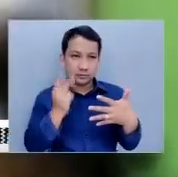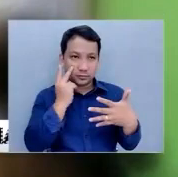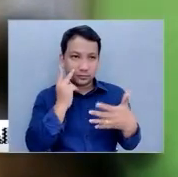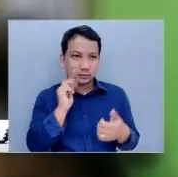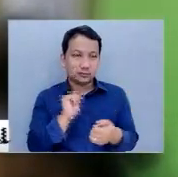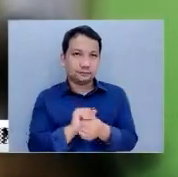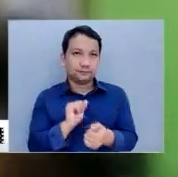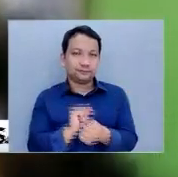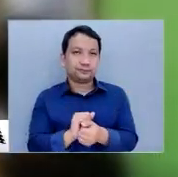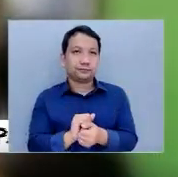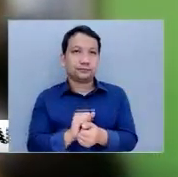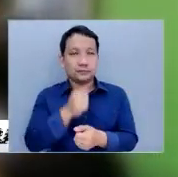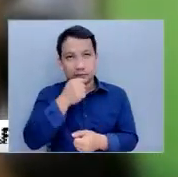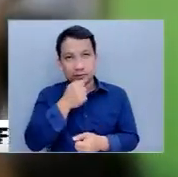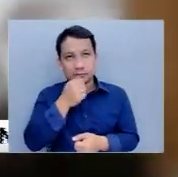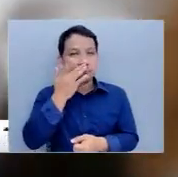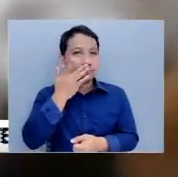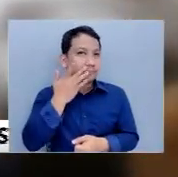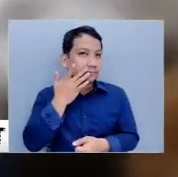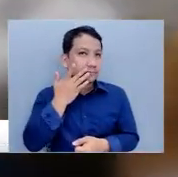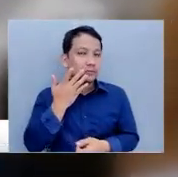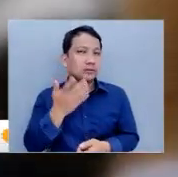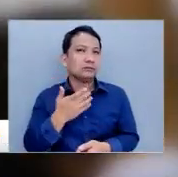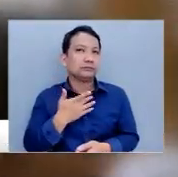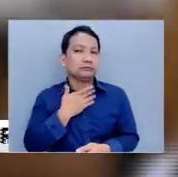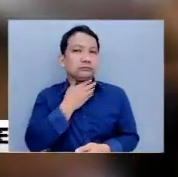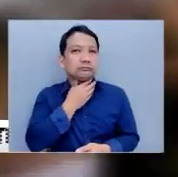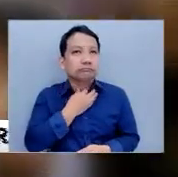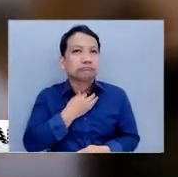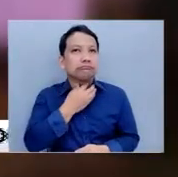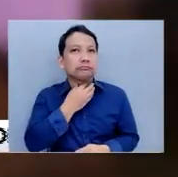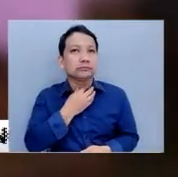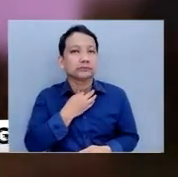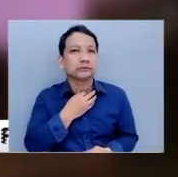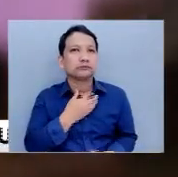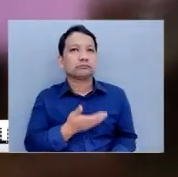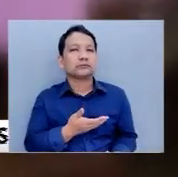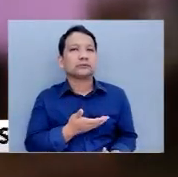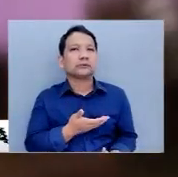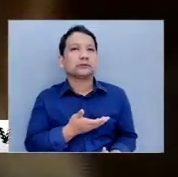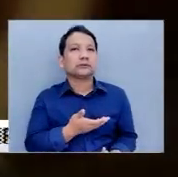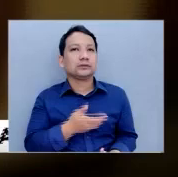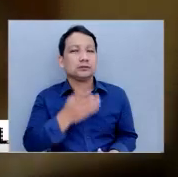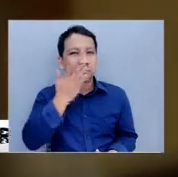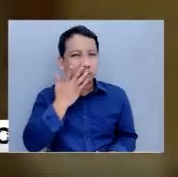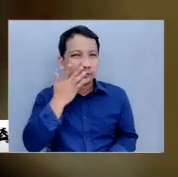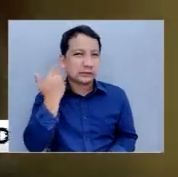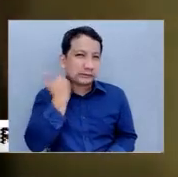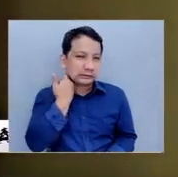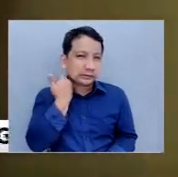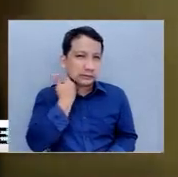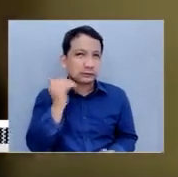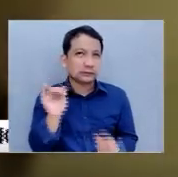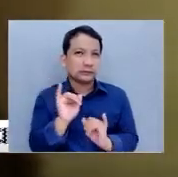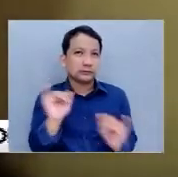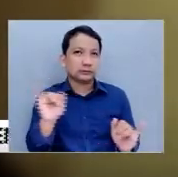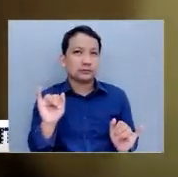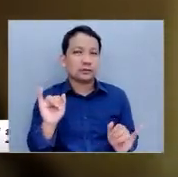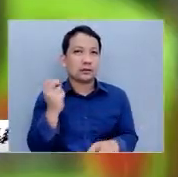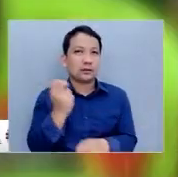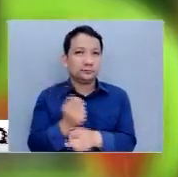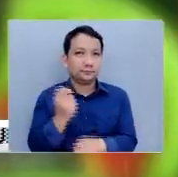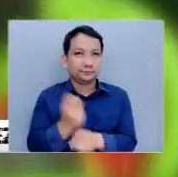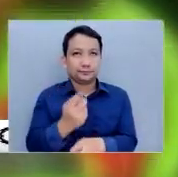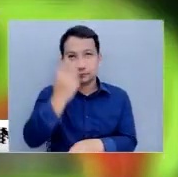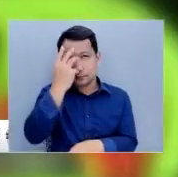ng common cold na baradong ilong ay ang pananakit na lamunan, minsan may kasama rin madalas sa pagbabahin at lagnat. Posible rin silang mahirapan sa